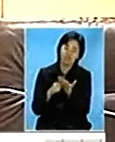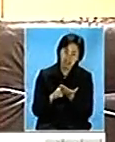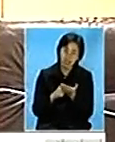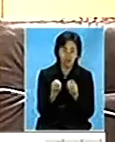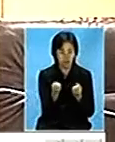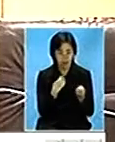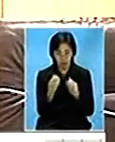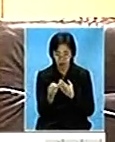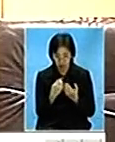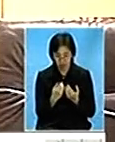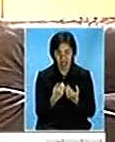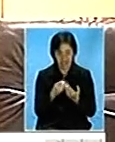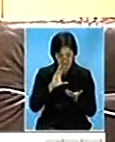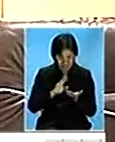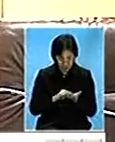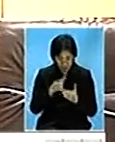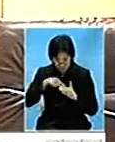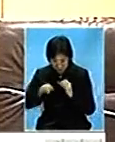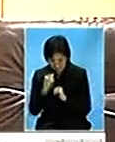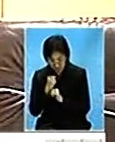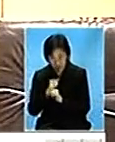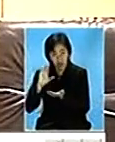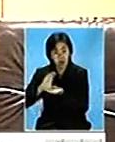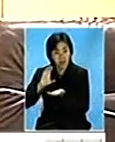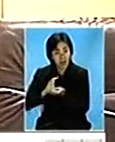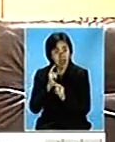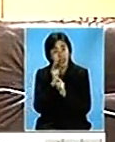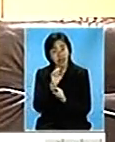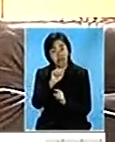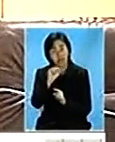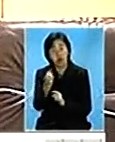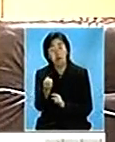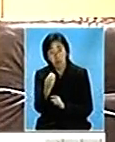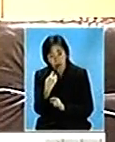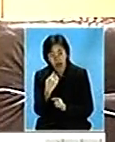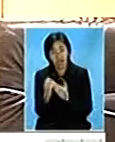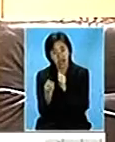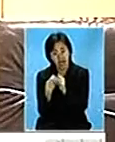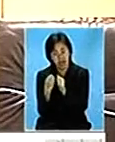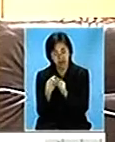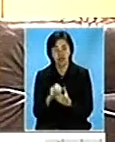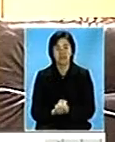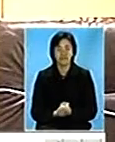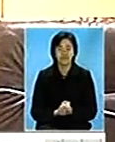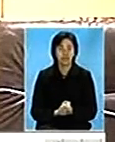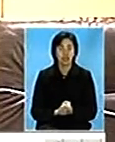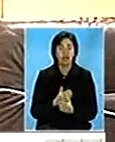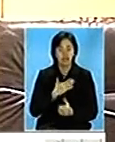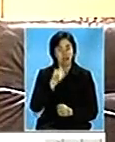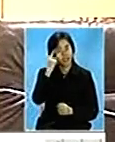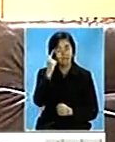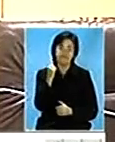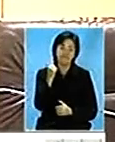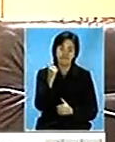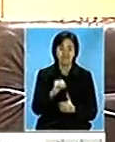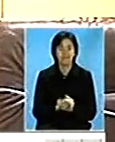ไปตั้งงบประมาณตามที่ท่านสมาชิกผู้มีเกียรติได้แนะนำนั้นผมเห็นด้วยครับและ